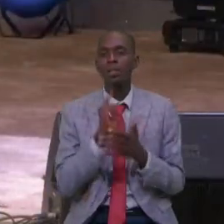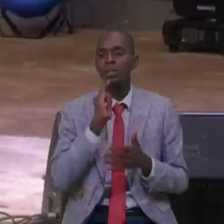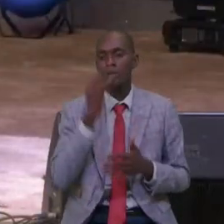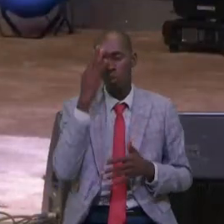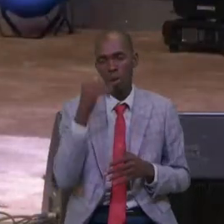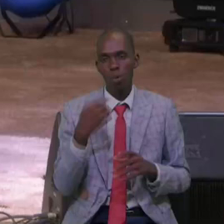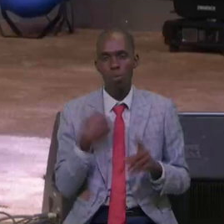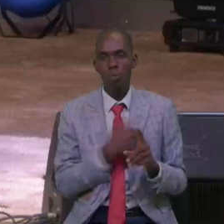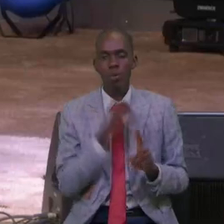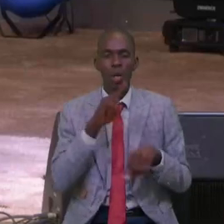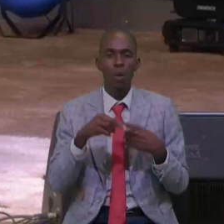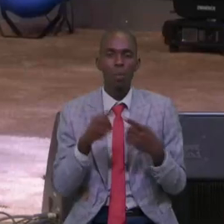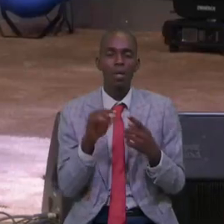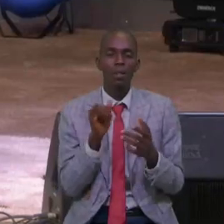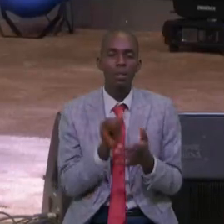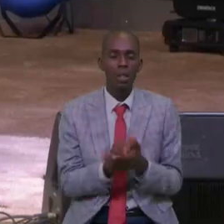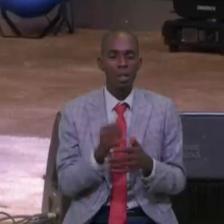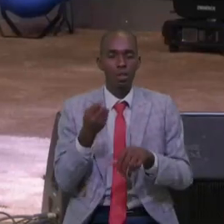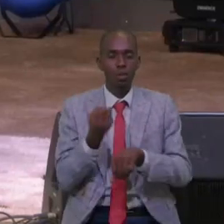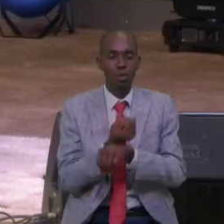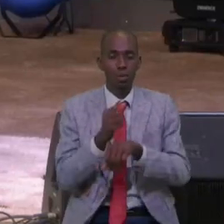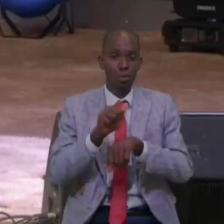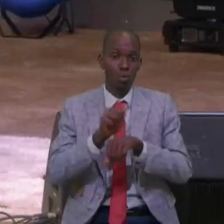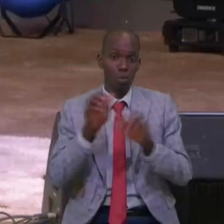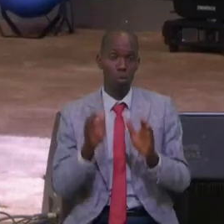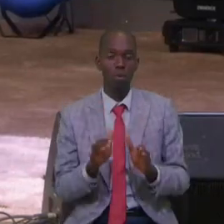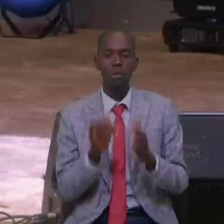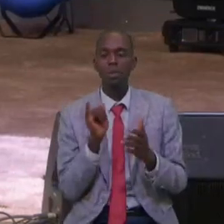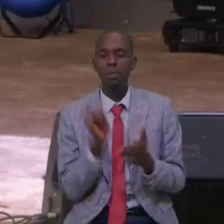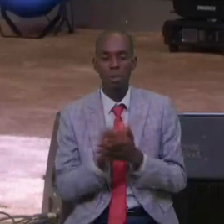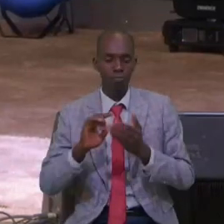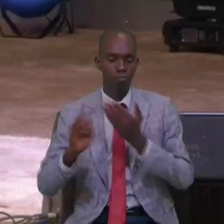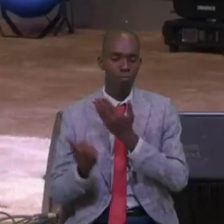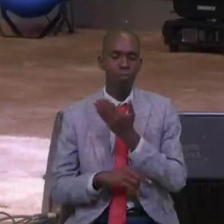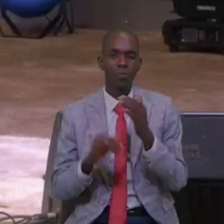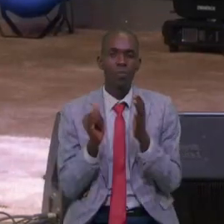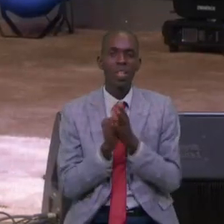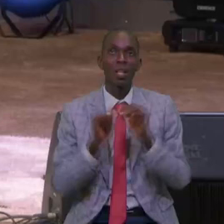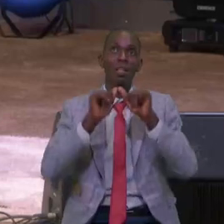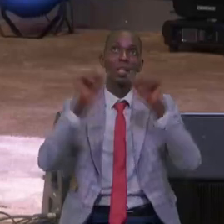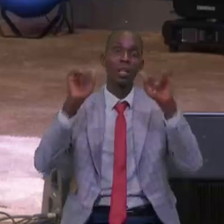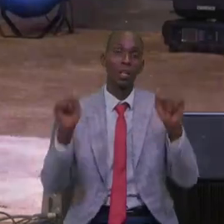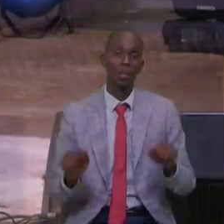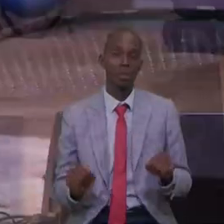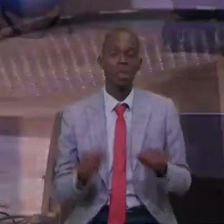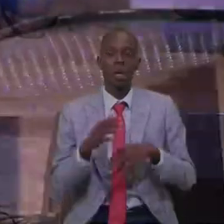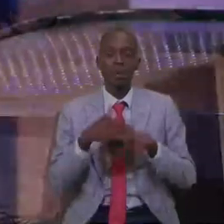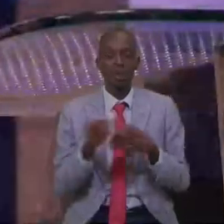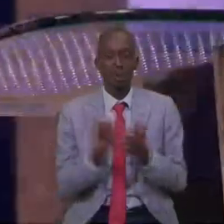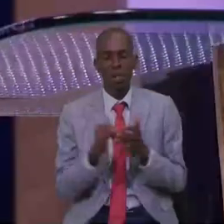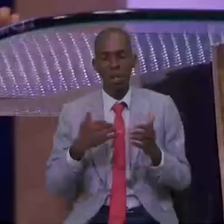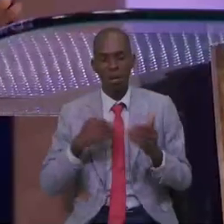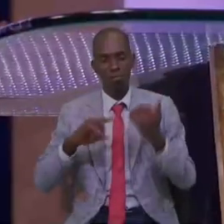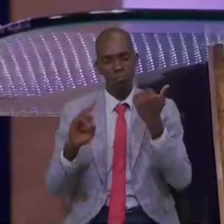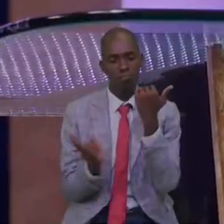frappé l'idole là, qui a frappé tous ces royaumes là. Et puis après avoir écrasé, après avoir